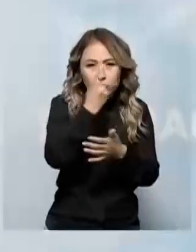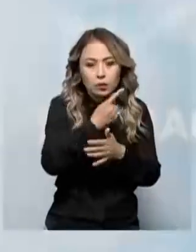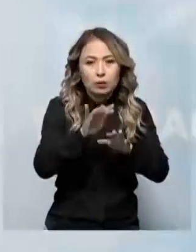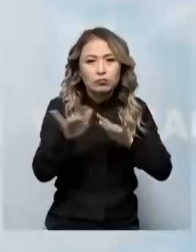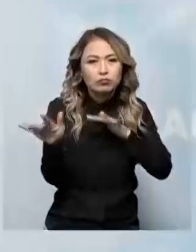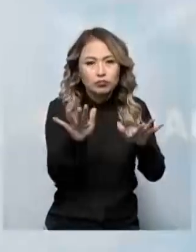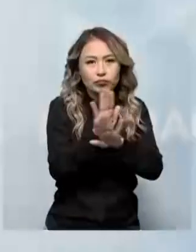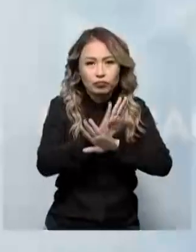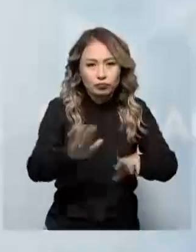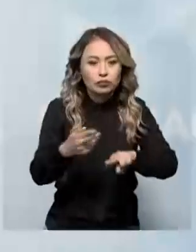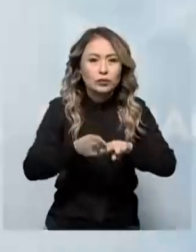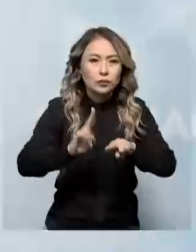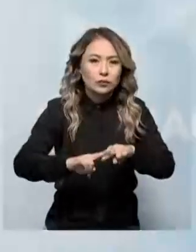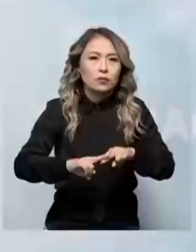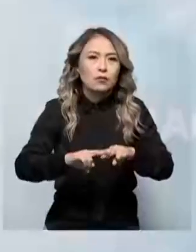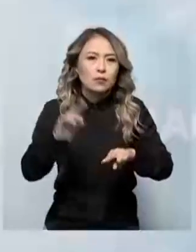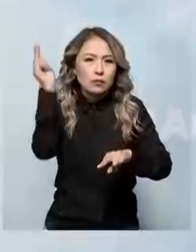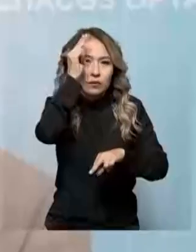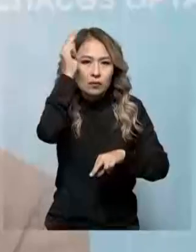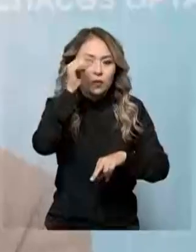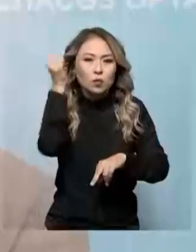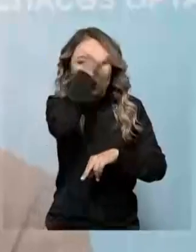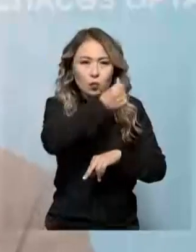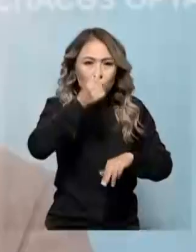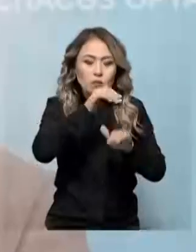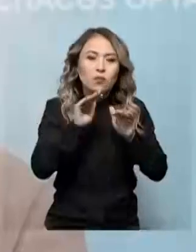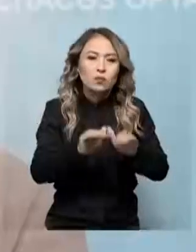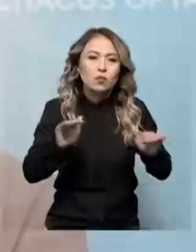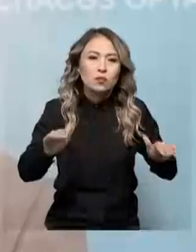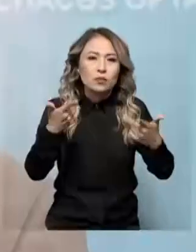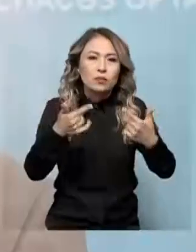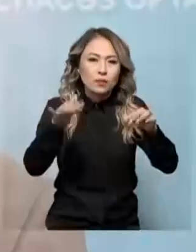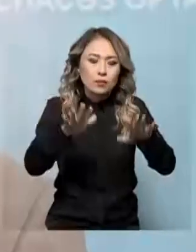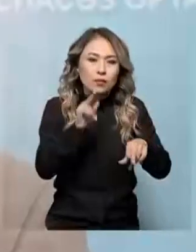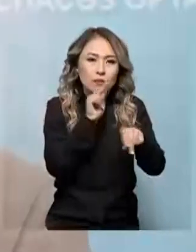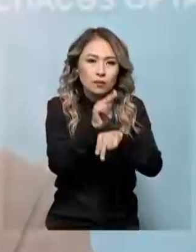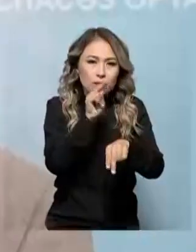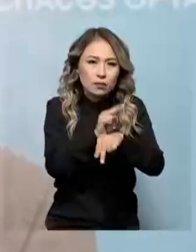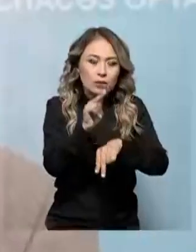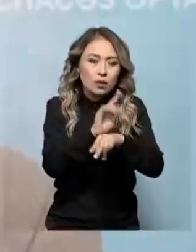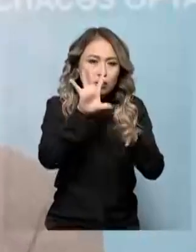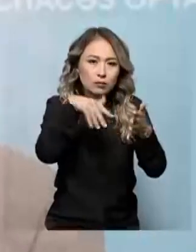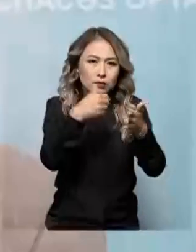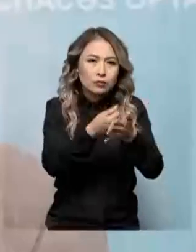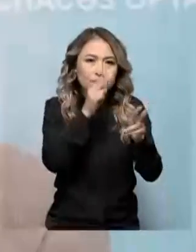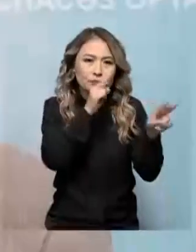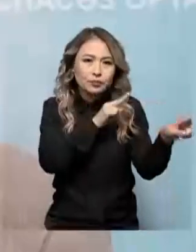емес. Сондықтан осы оқу жылында балаларды қай жерге оқыту мәселесі әлі де